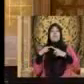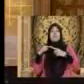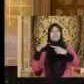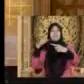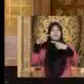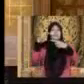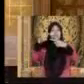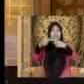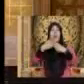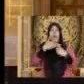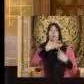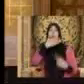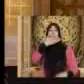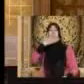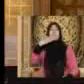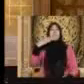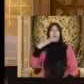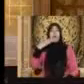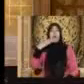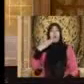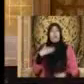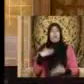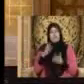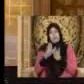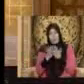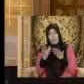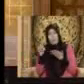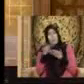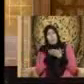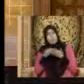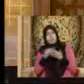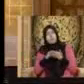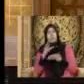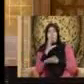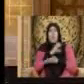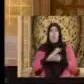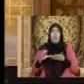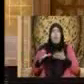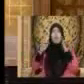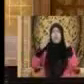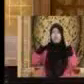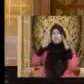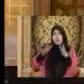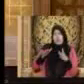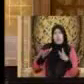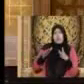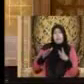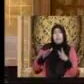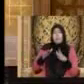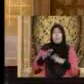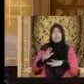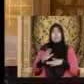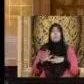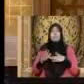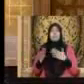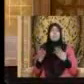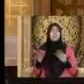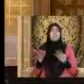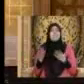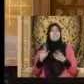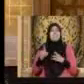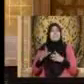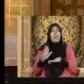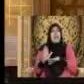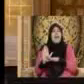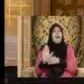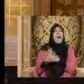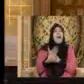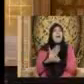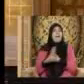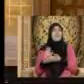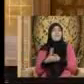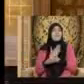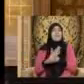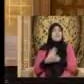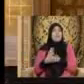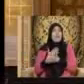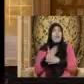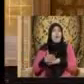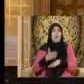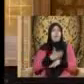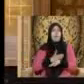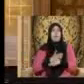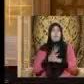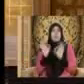عبادة الصوم وقراءة القرآن، فلا يكاد الإنسان يجد نفسه مهيئا لهذه الطاعات